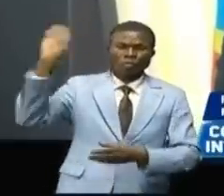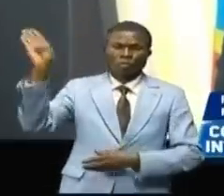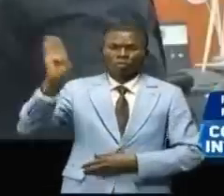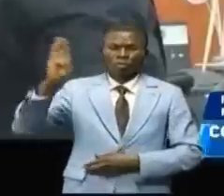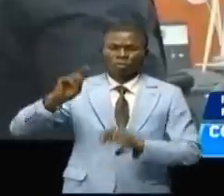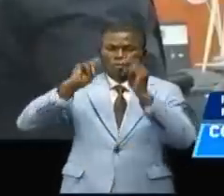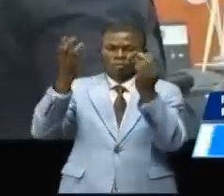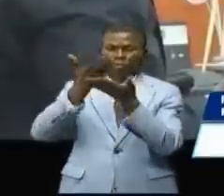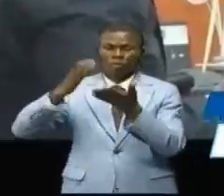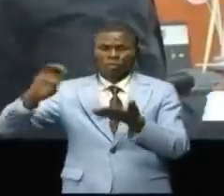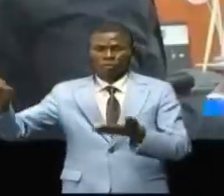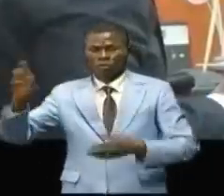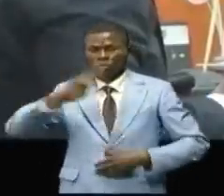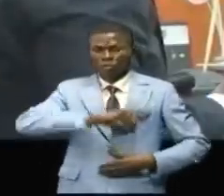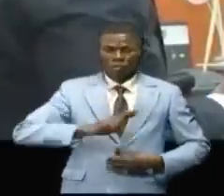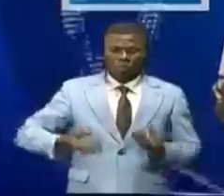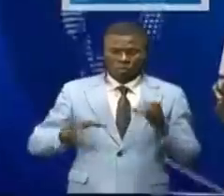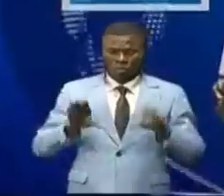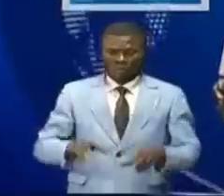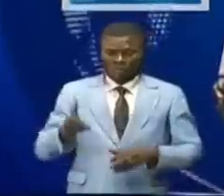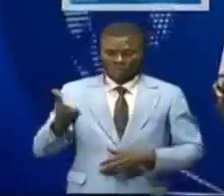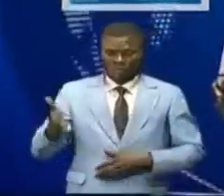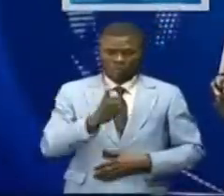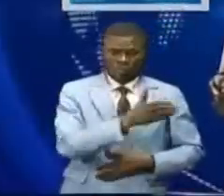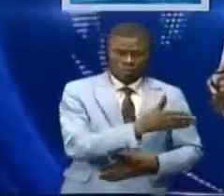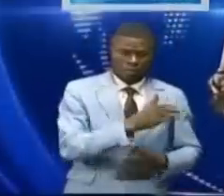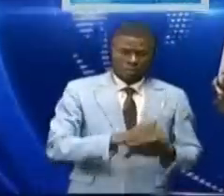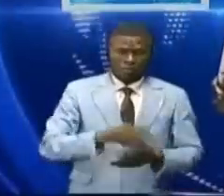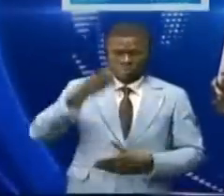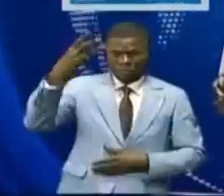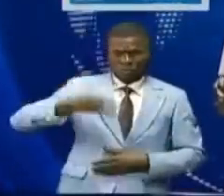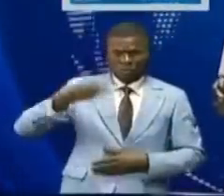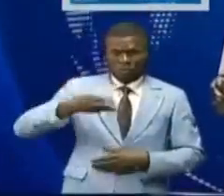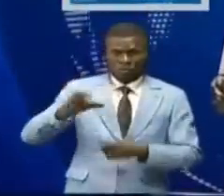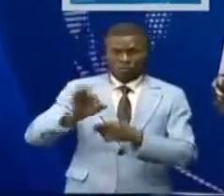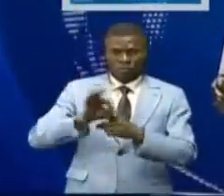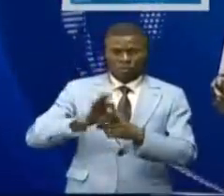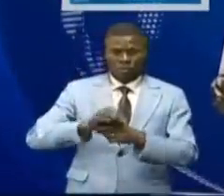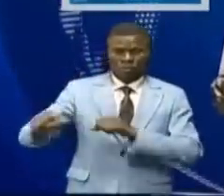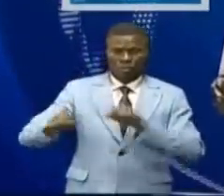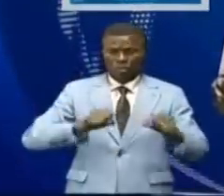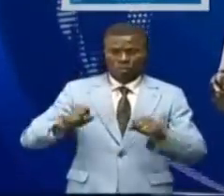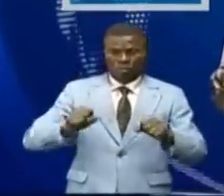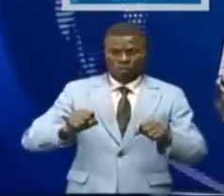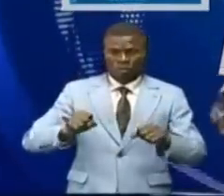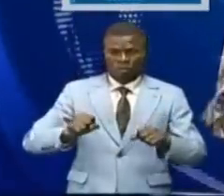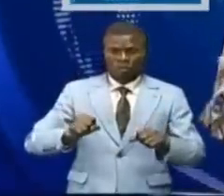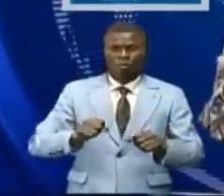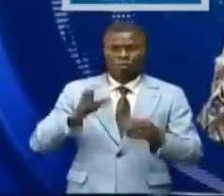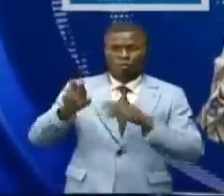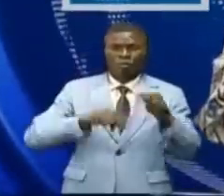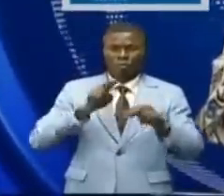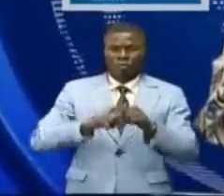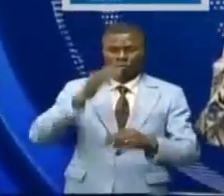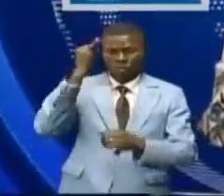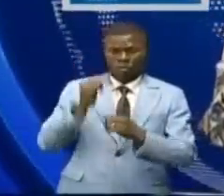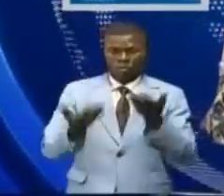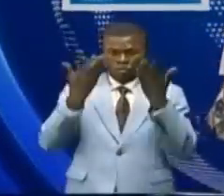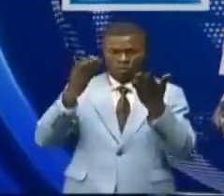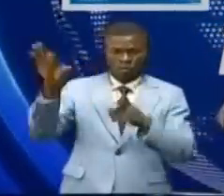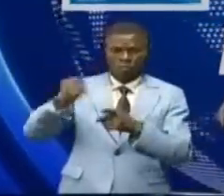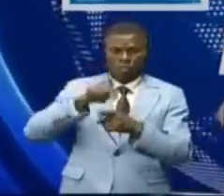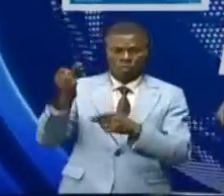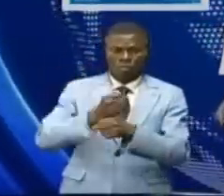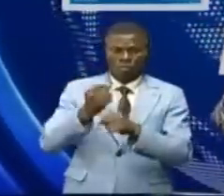parties orientales de la RDC. Troisième session des épreuves hors session de l'examen national de fin d'études